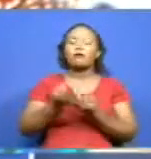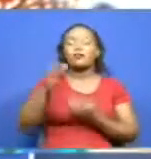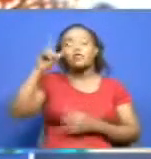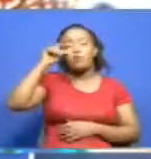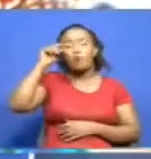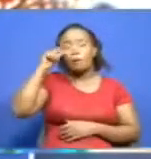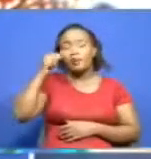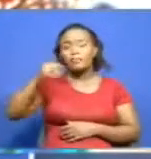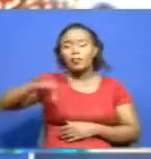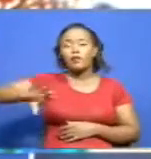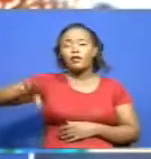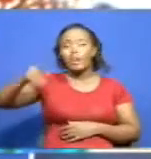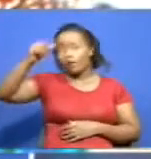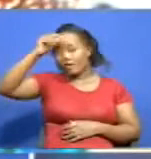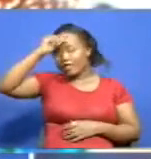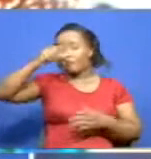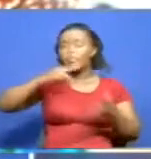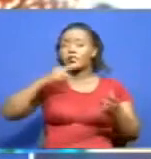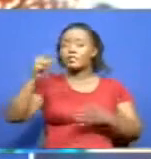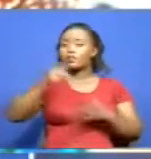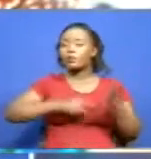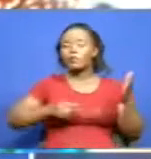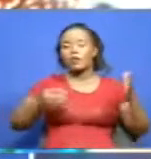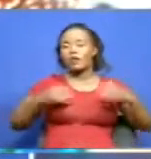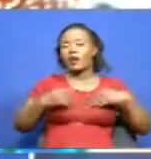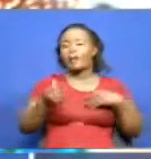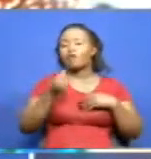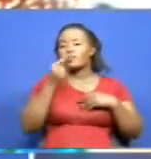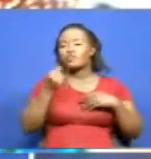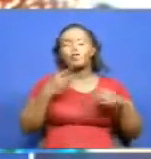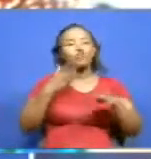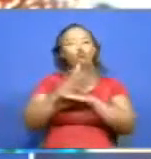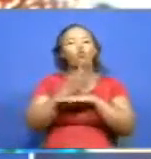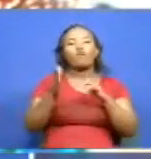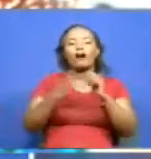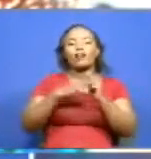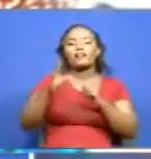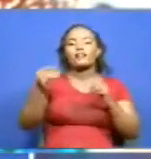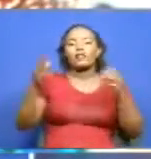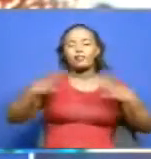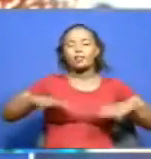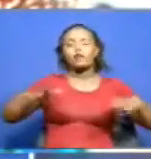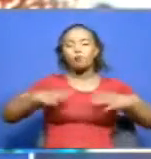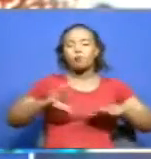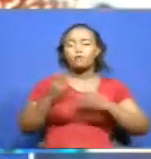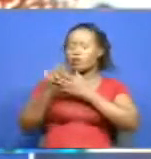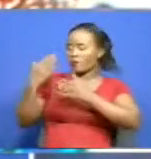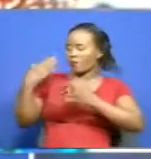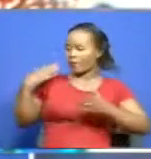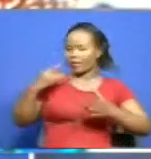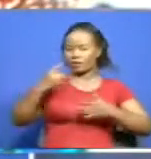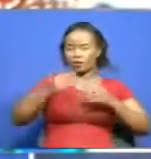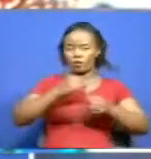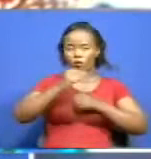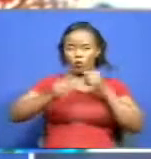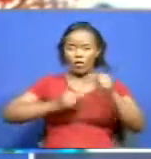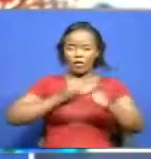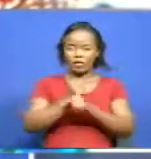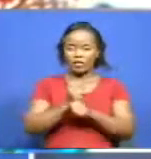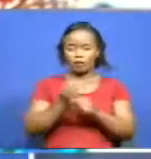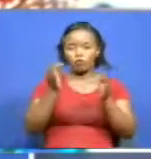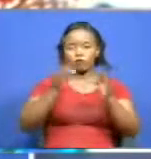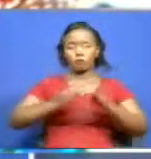ikisema imewahudumia zaidi ya watu 90 wenye matatizo ya kiakili katika muda wa mwaka mmoja uliopita.